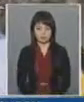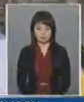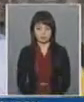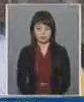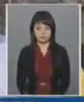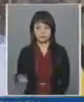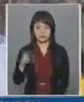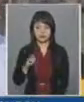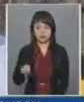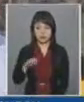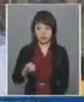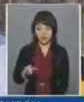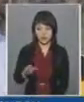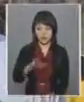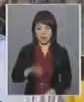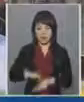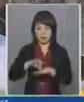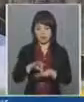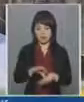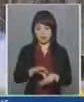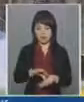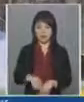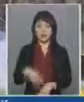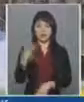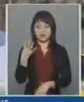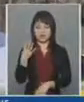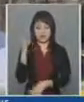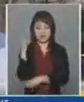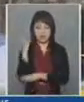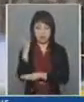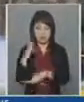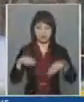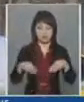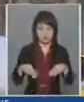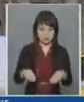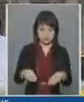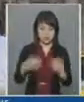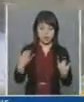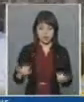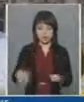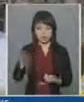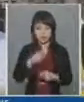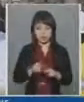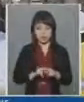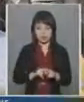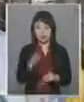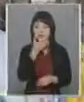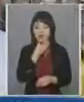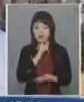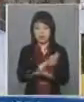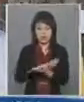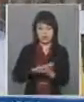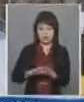Алдына медеуде өткіздік, яғни 400 түп отырғыздық. Қазір де бүгінде мысалға Алмалы ауданын көркейту мақсатында қаламыздың